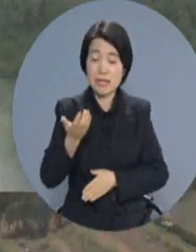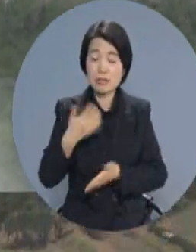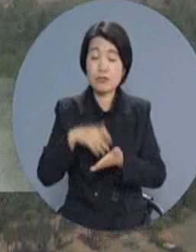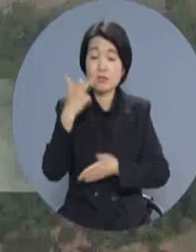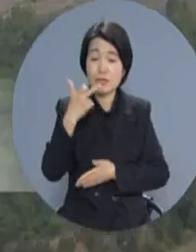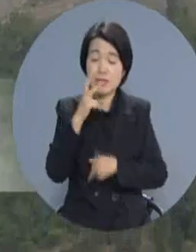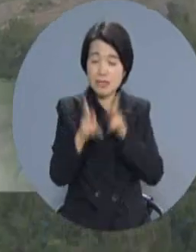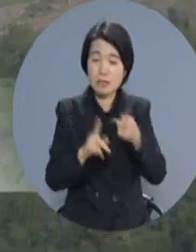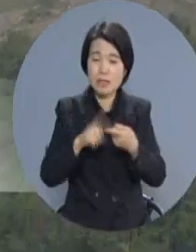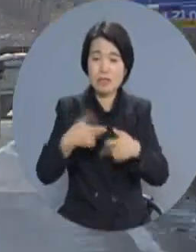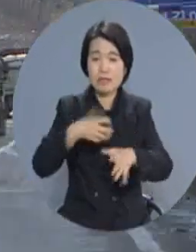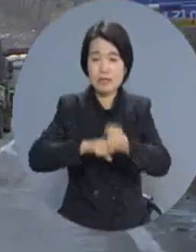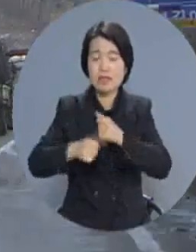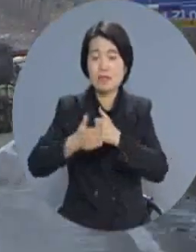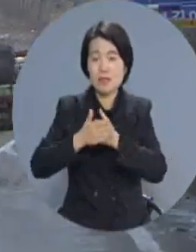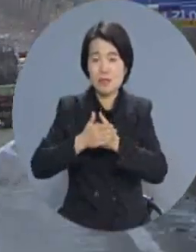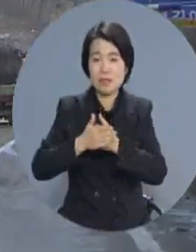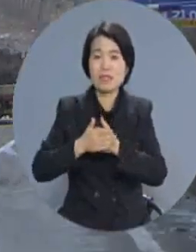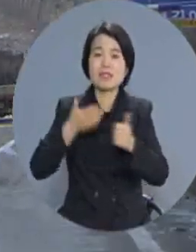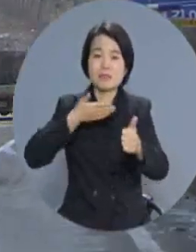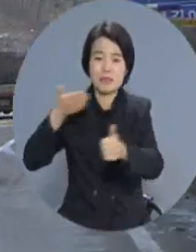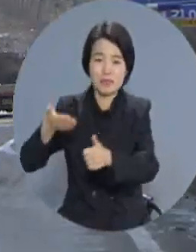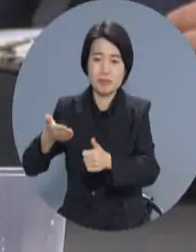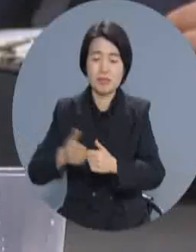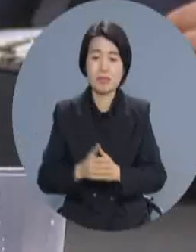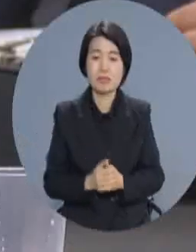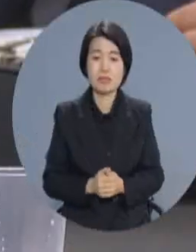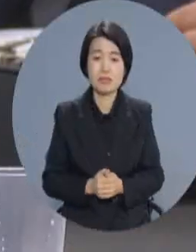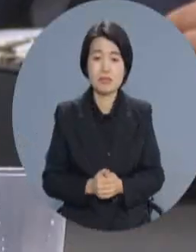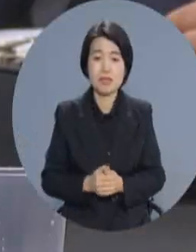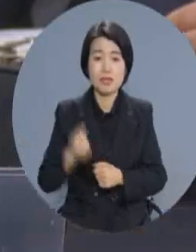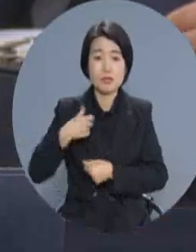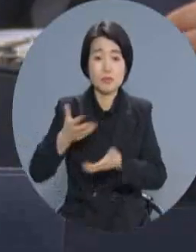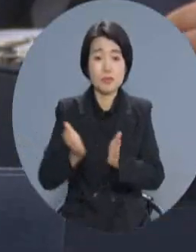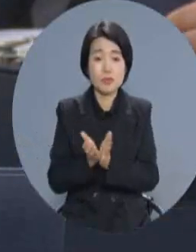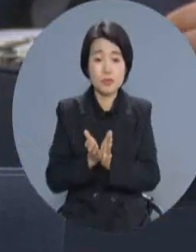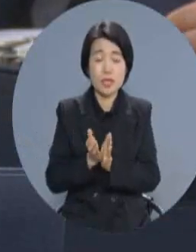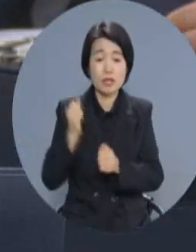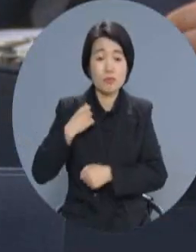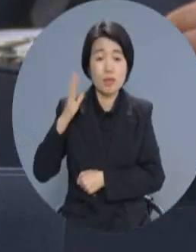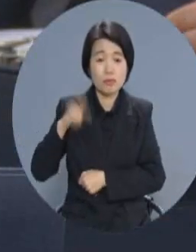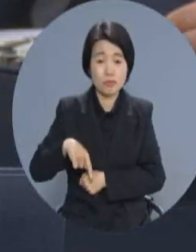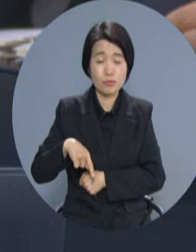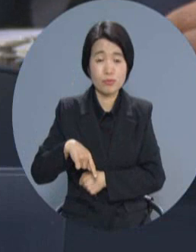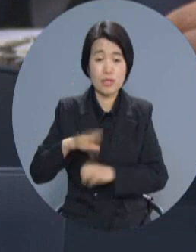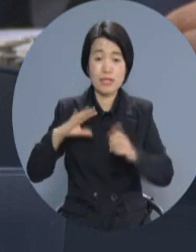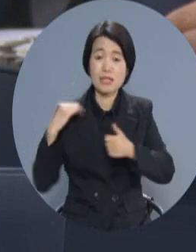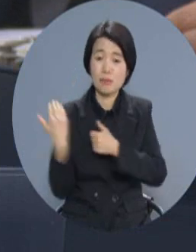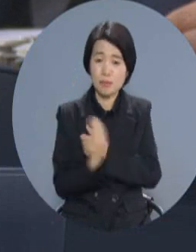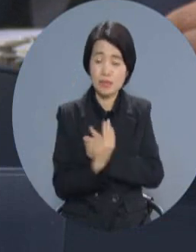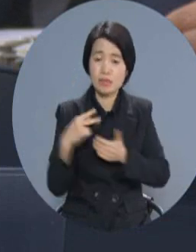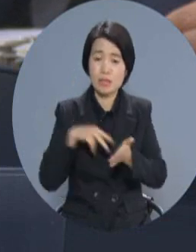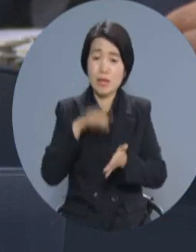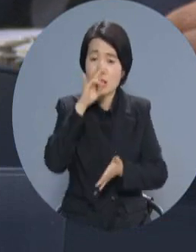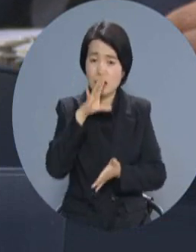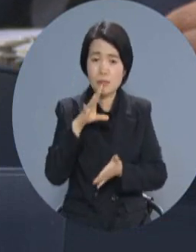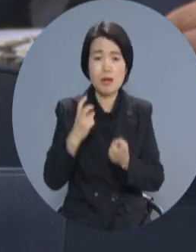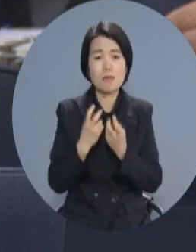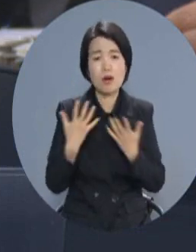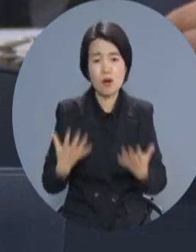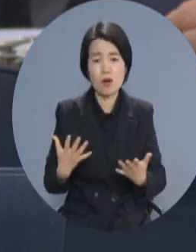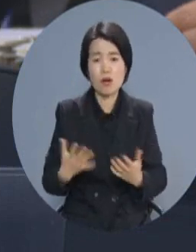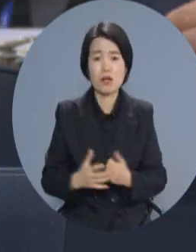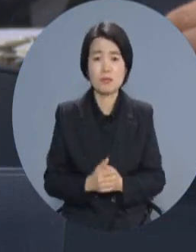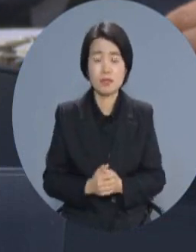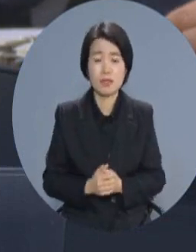대한 적극적인 협력과 지원을 요청했습니다. 군부대나 또는 국방과 국가 안보 차원에서 안 된다 해버리면 할 말이 없어